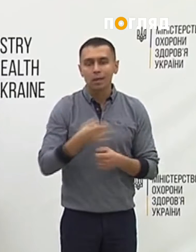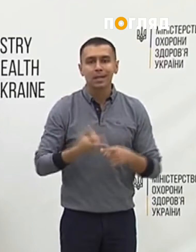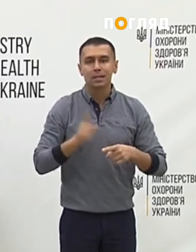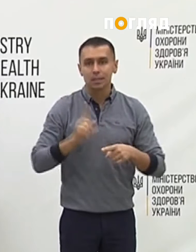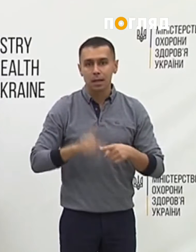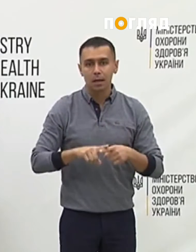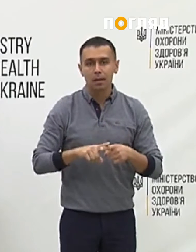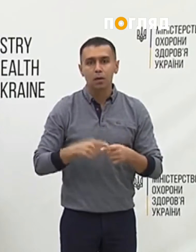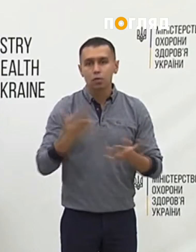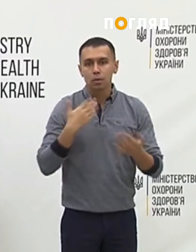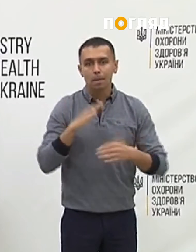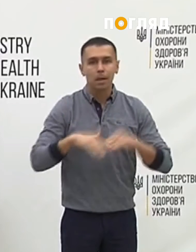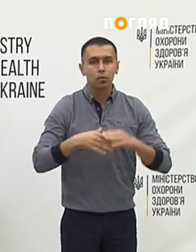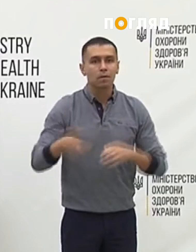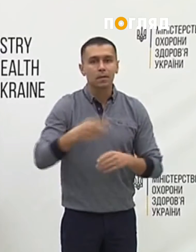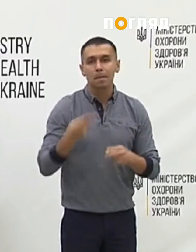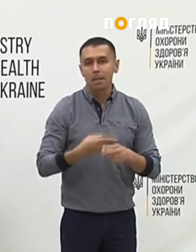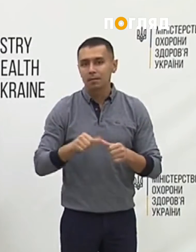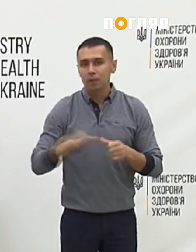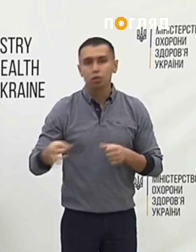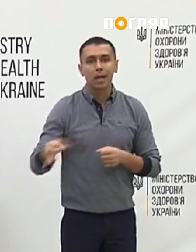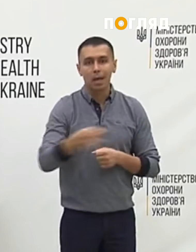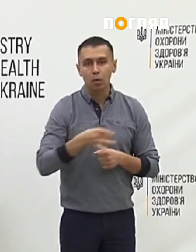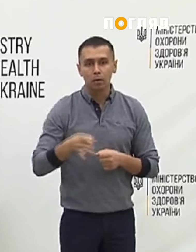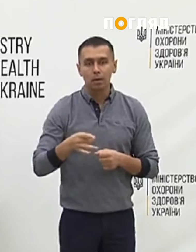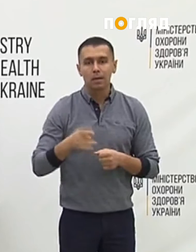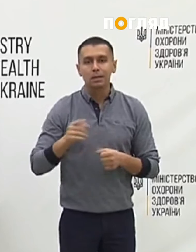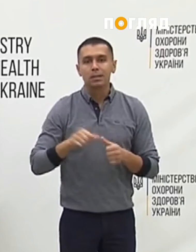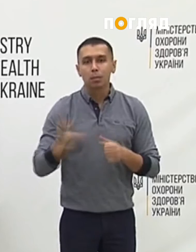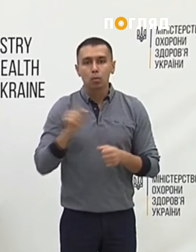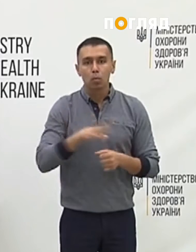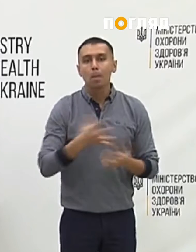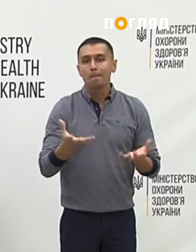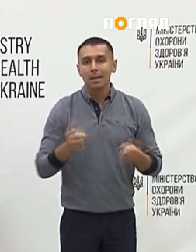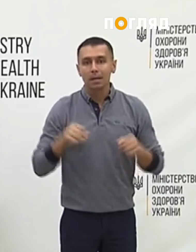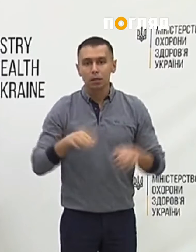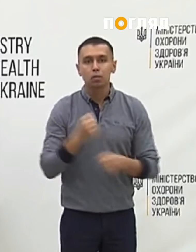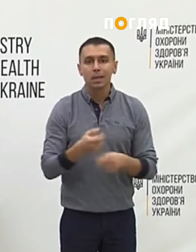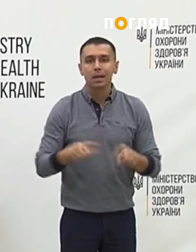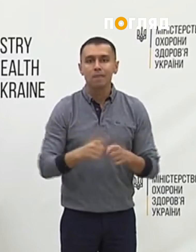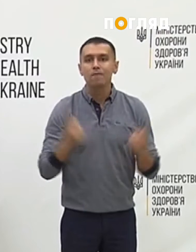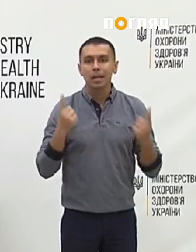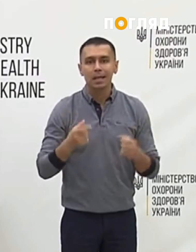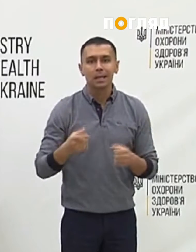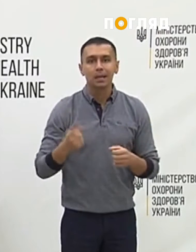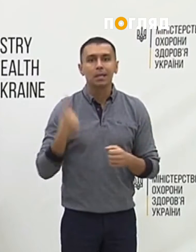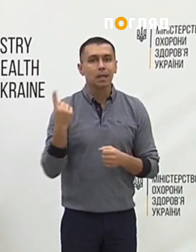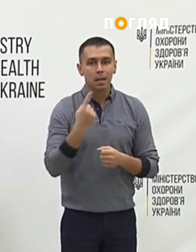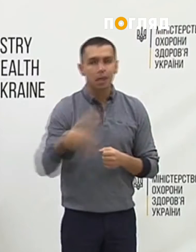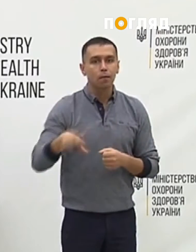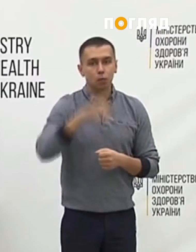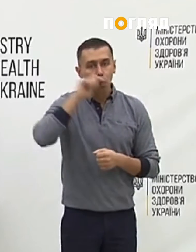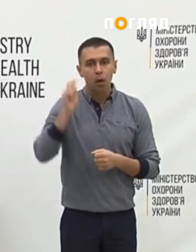Це стосується практично всіх без виключення регіонів. Саме тому було прийнято рішення зробити такий великий, єдиний на всю